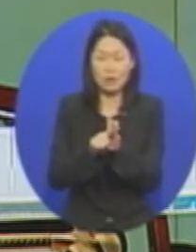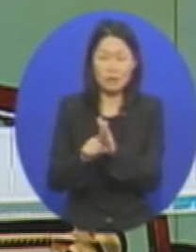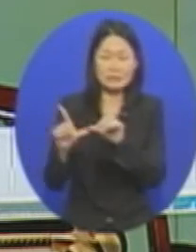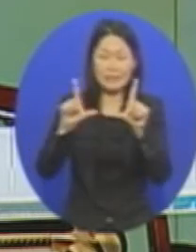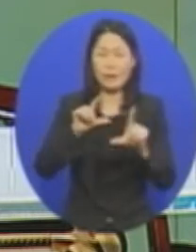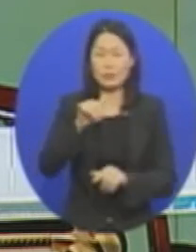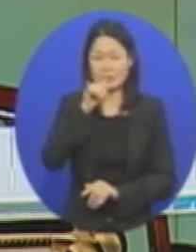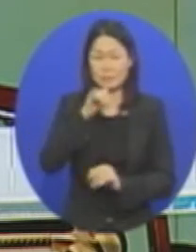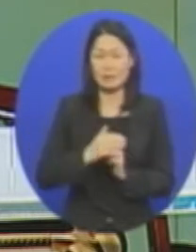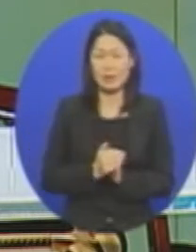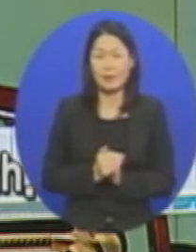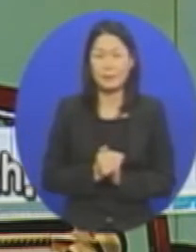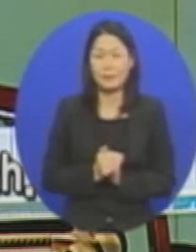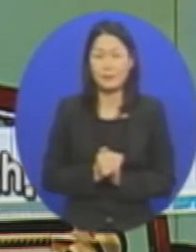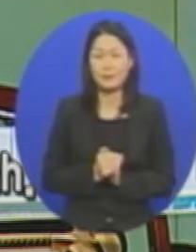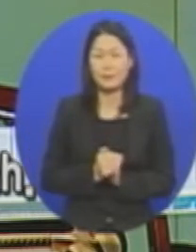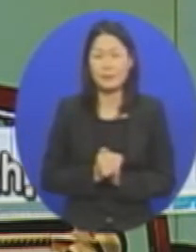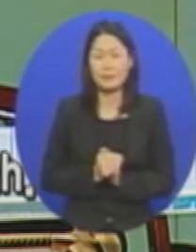있어요